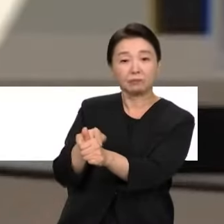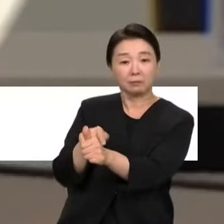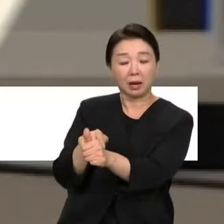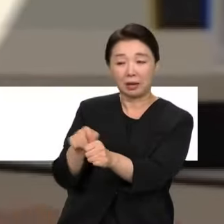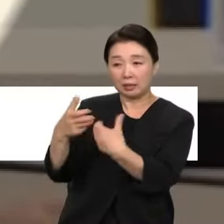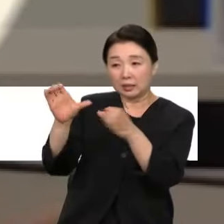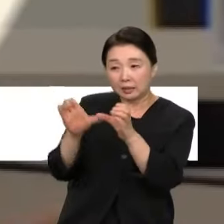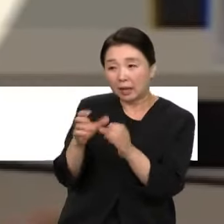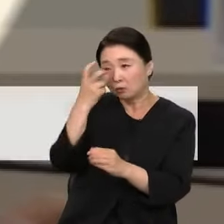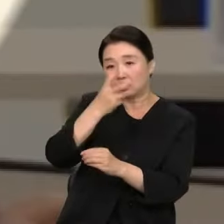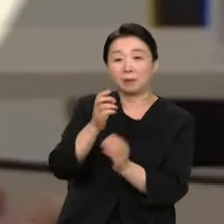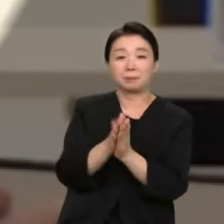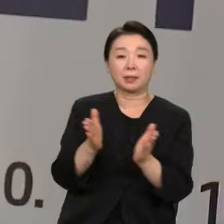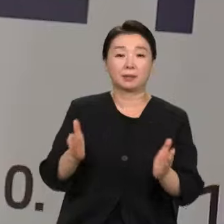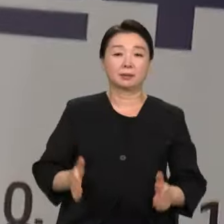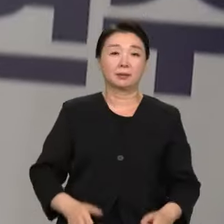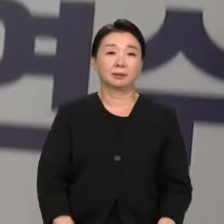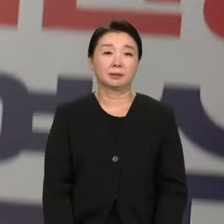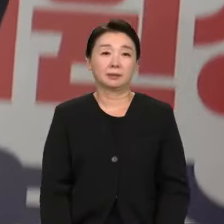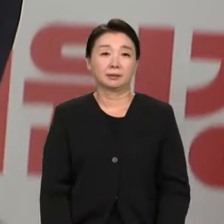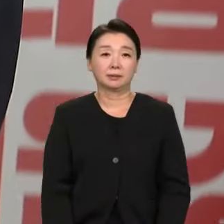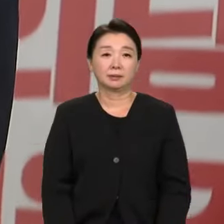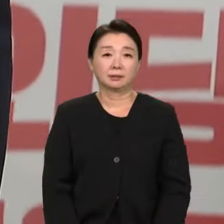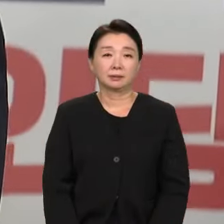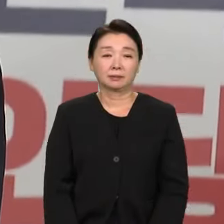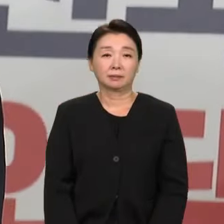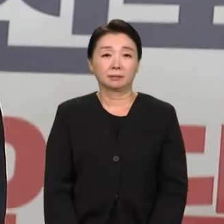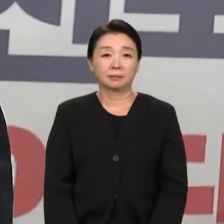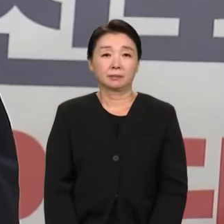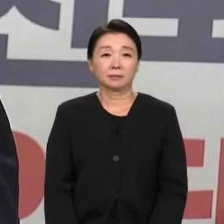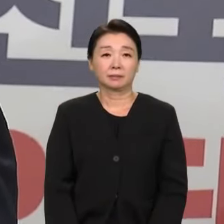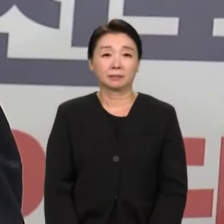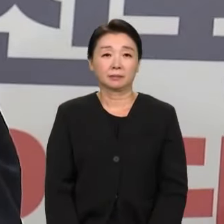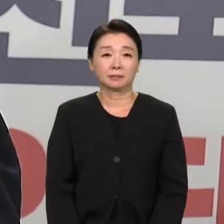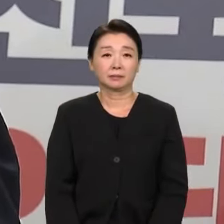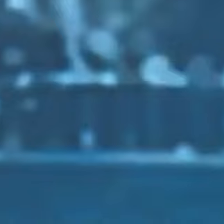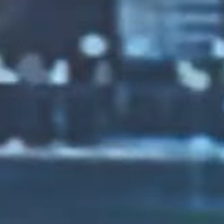당차원의 조사에 착수했습니다 jtbc 하혜빈입니다